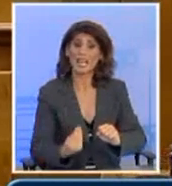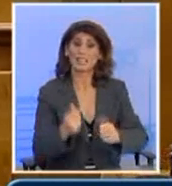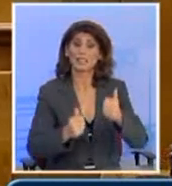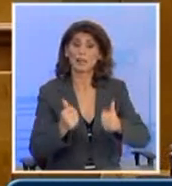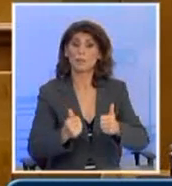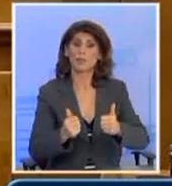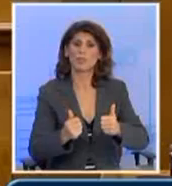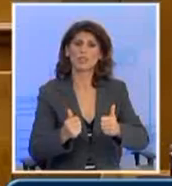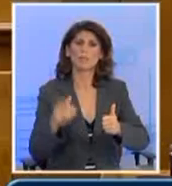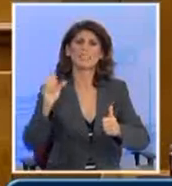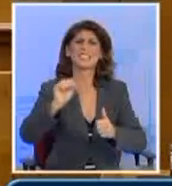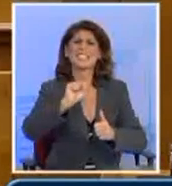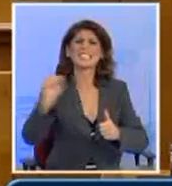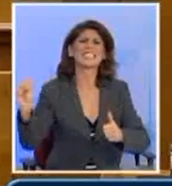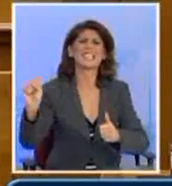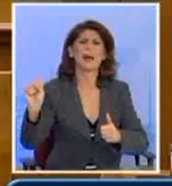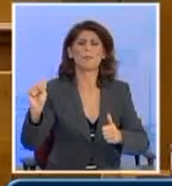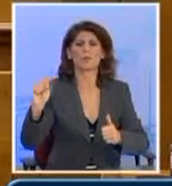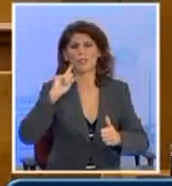από τη Σιγκαπούρη.